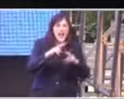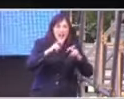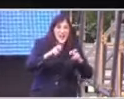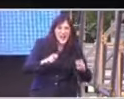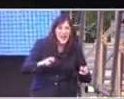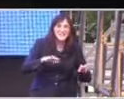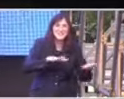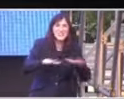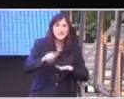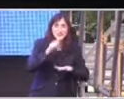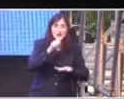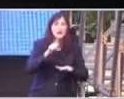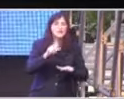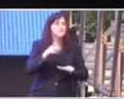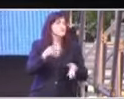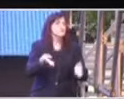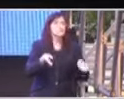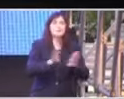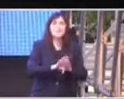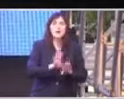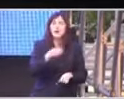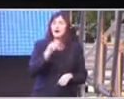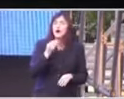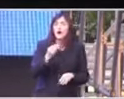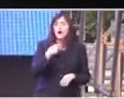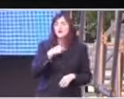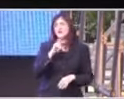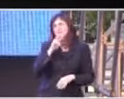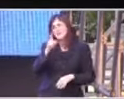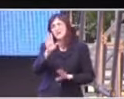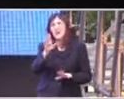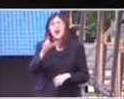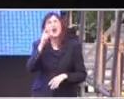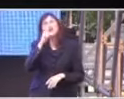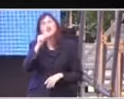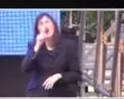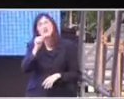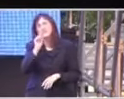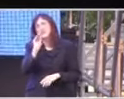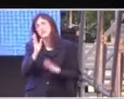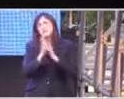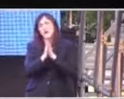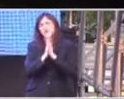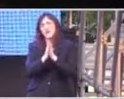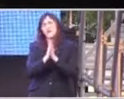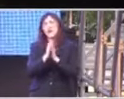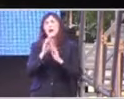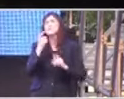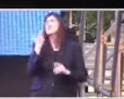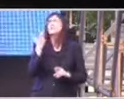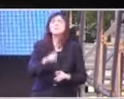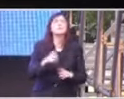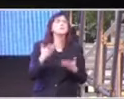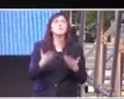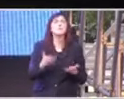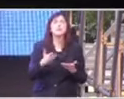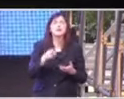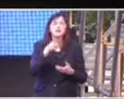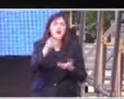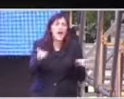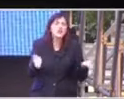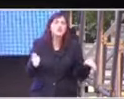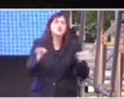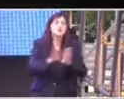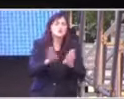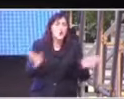elettorale E soprattutto negli ultimi sette giorni a Conte di spiegare perché ha chiuso l'unità di missione sul